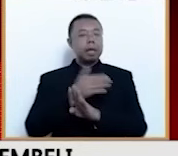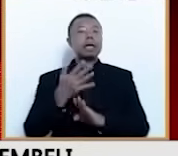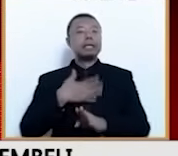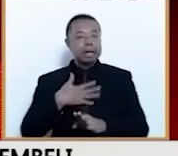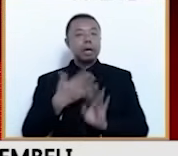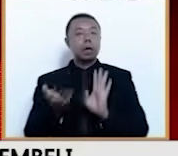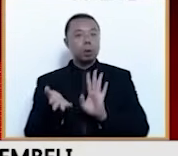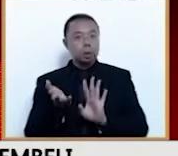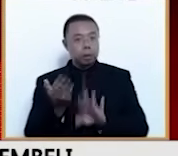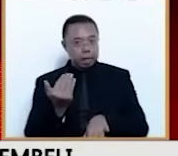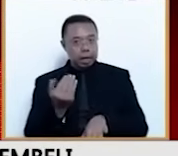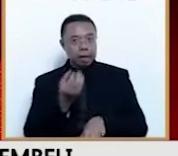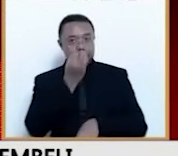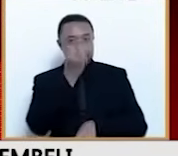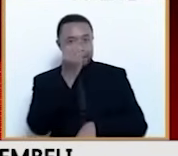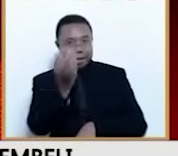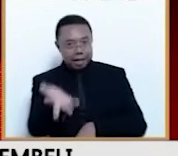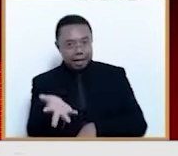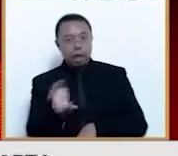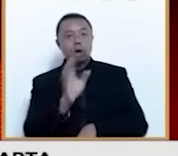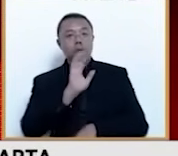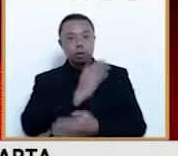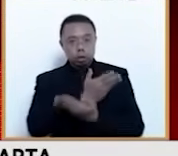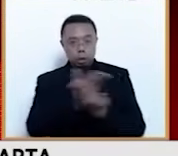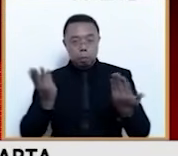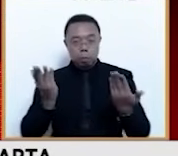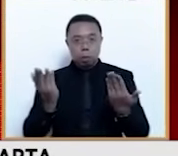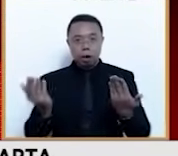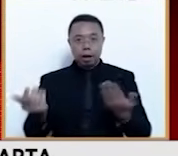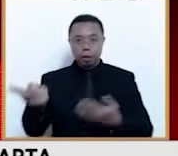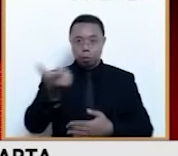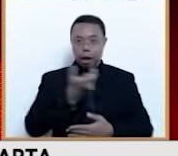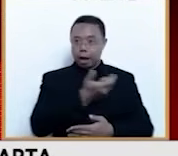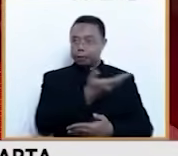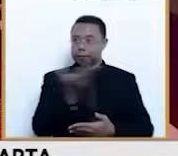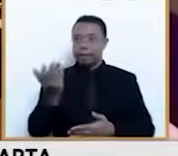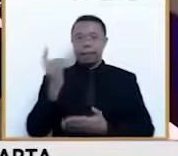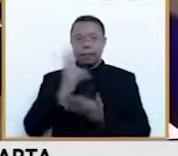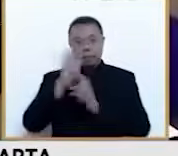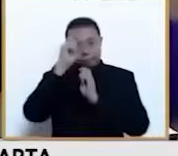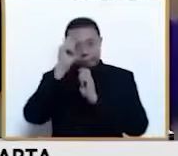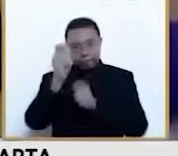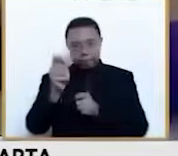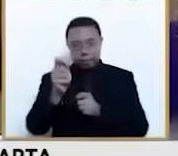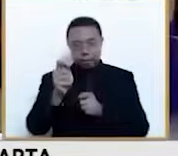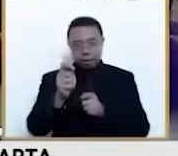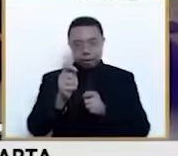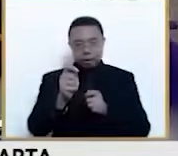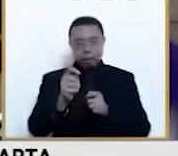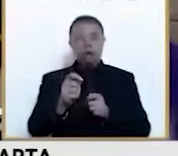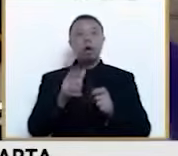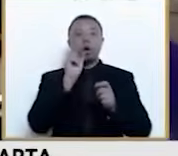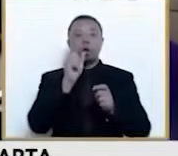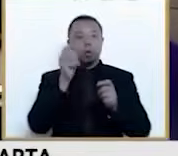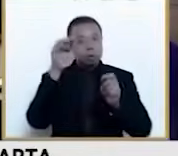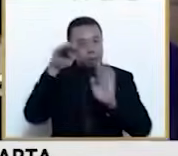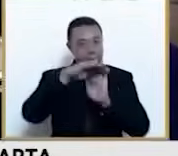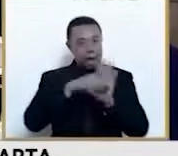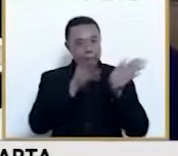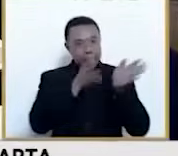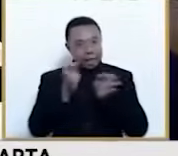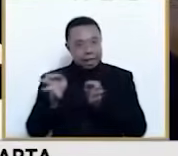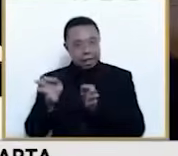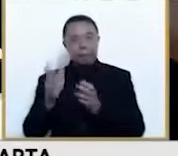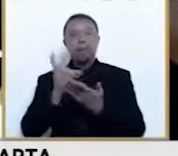saya kembali lagi mengingatkan kepada semua hadirin yang ada di sini untuk tetap mematuhi tata tertib yang berlaku dan kami mohon